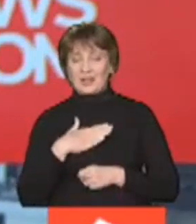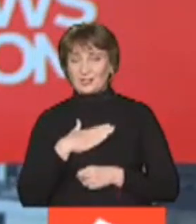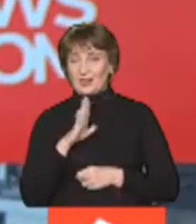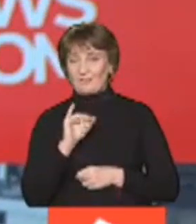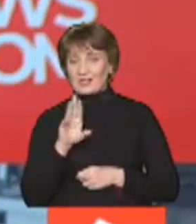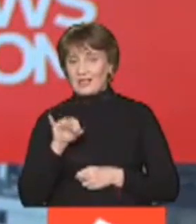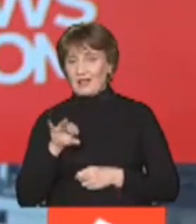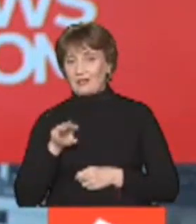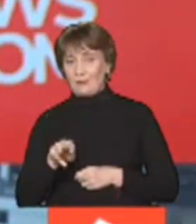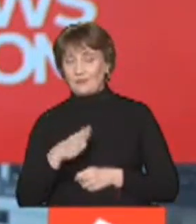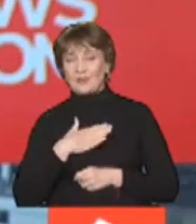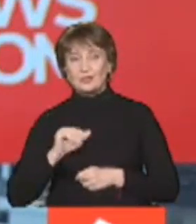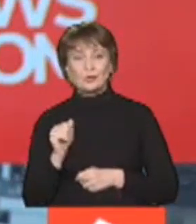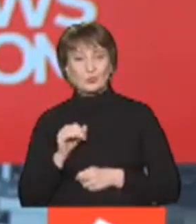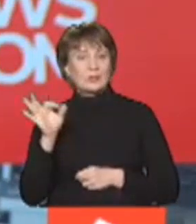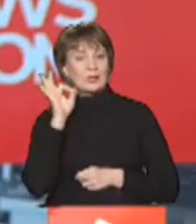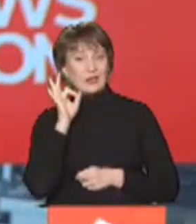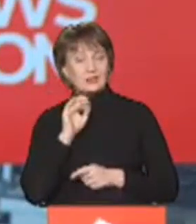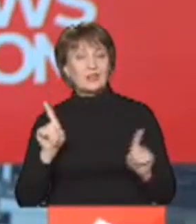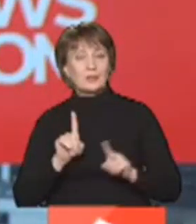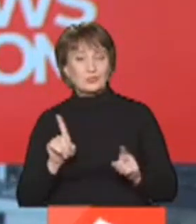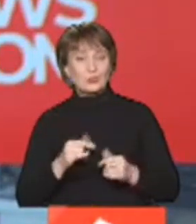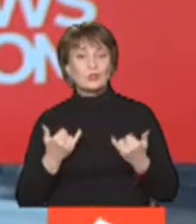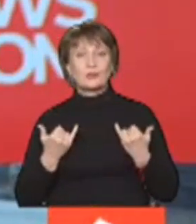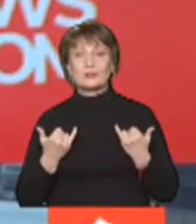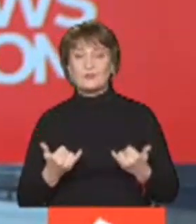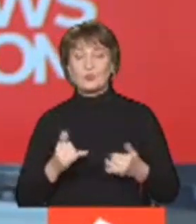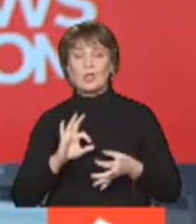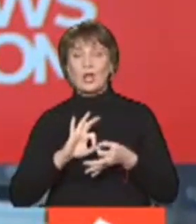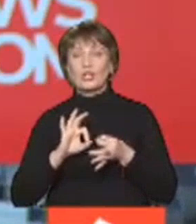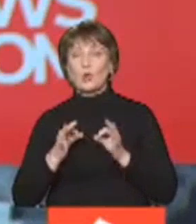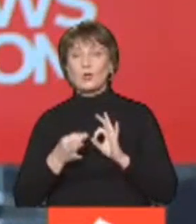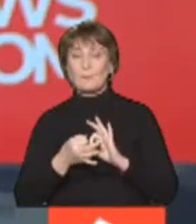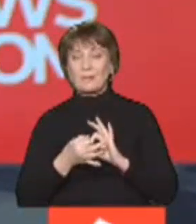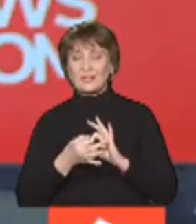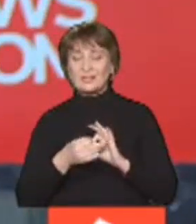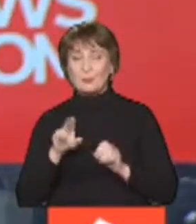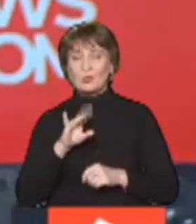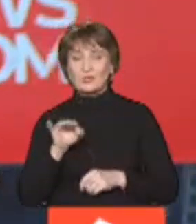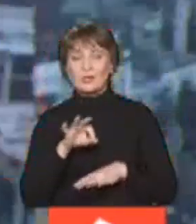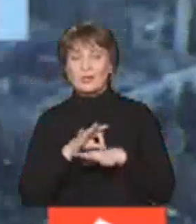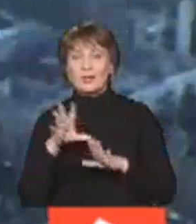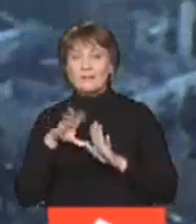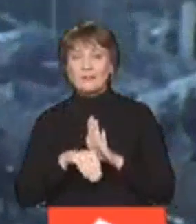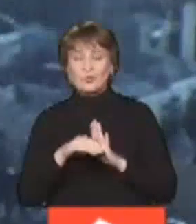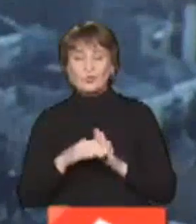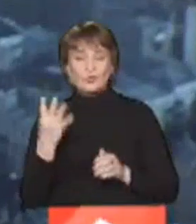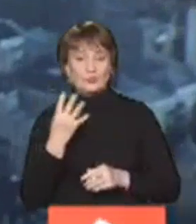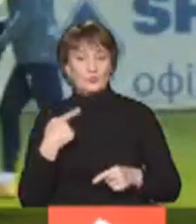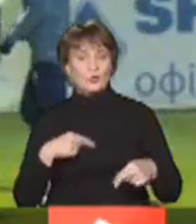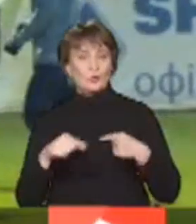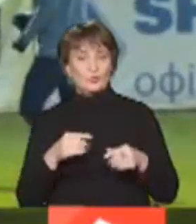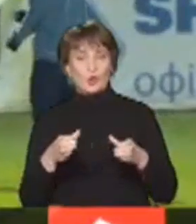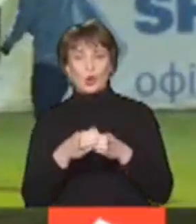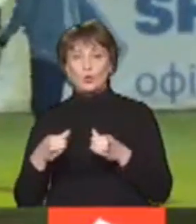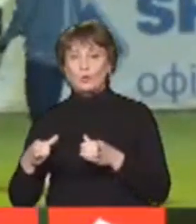і, друзі, нагадаю, що все ж таки сьогодні на Олімпійському Динамо і Барселона зійдуться в матчі четвертого туру групового